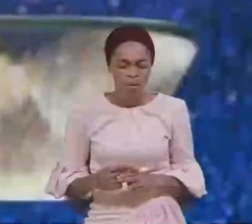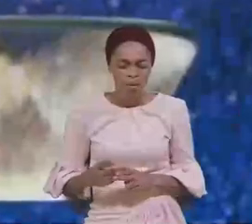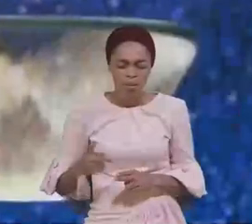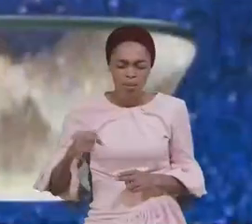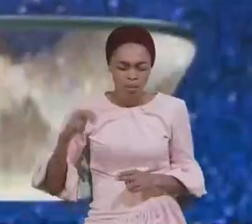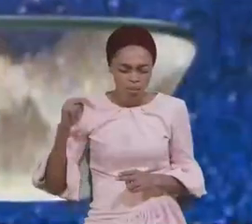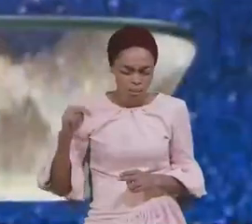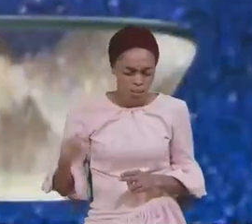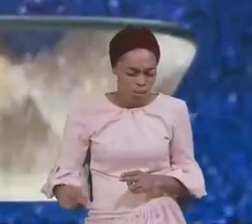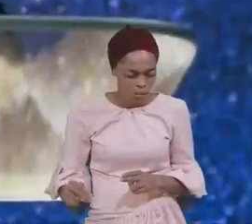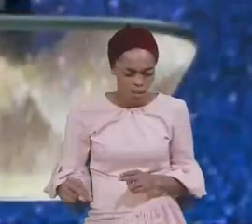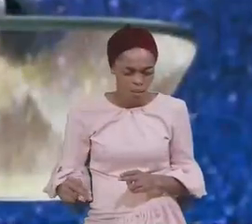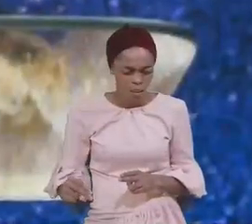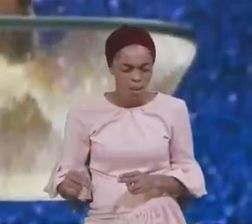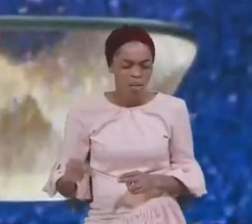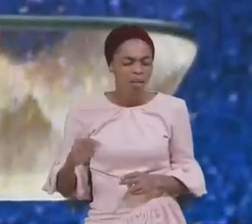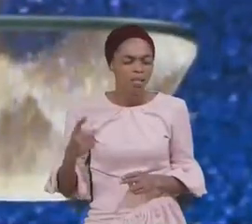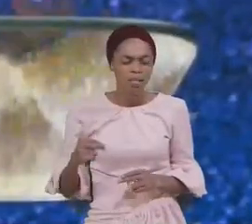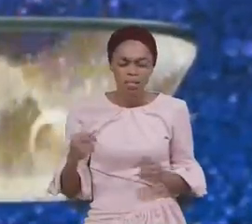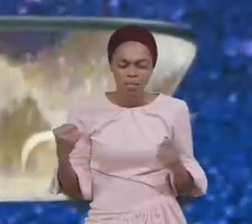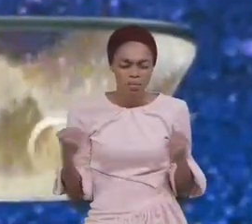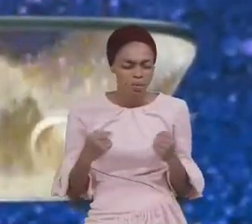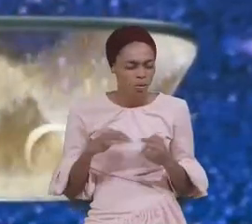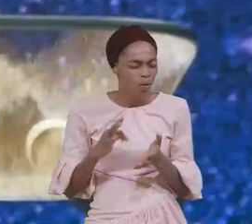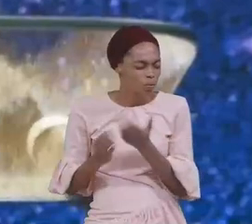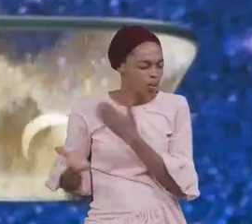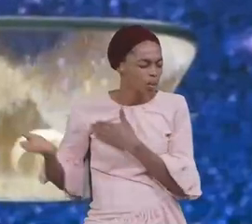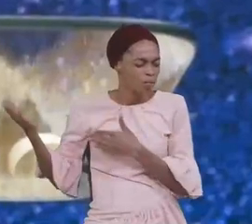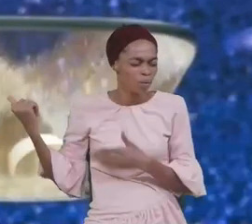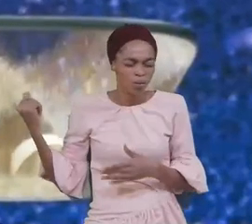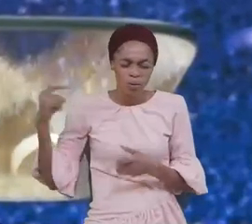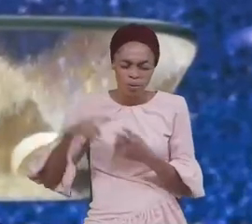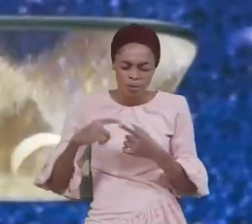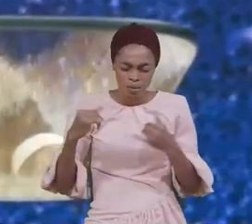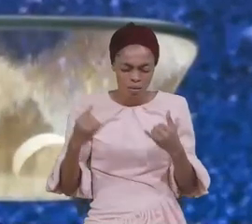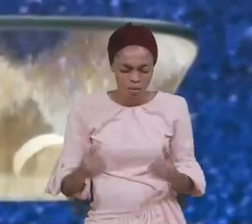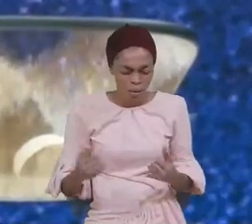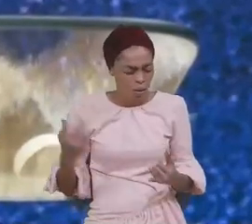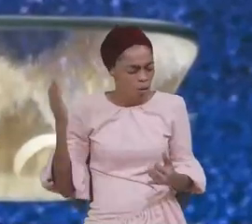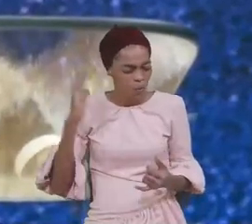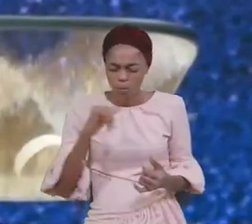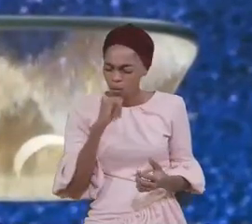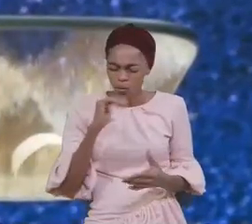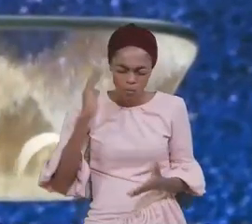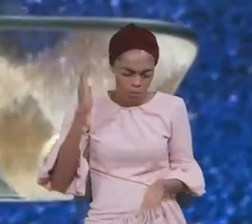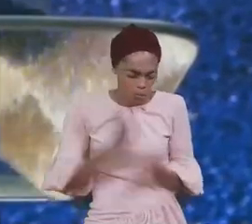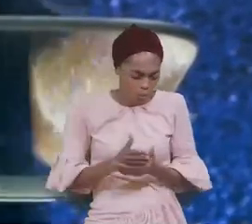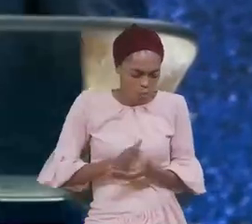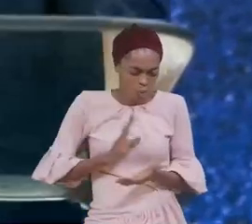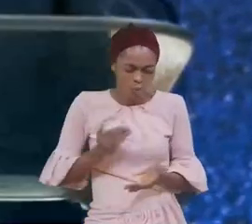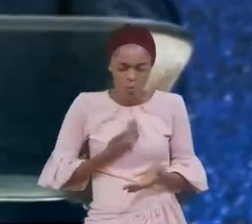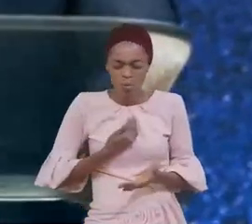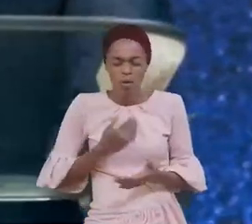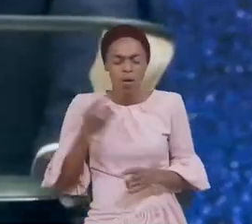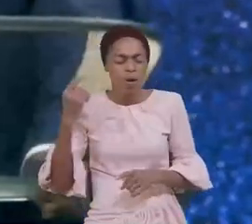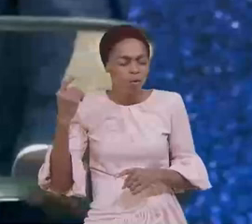Le besoin ou la douleur, la souffrance du passé jusqu'à présent, que cela ne nous empêche